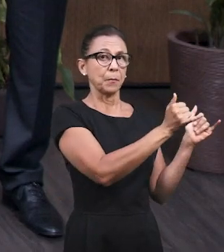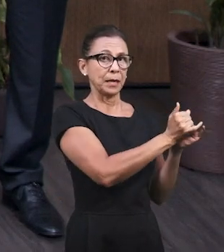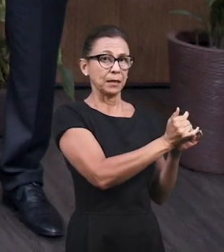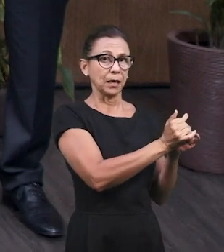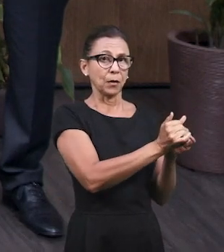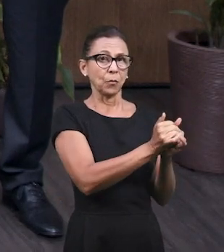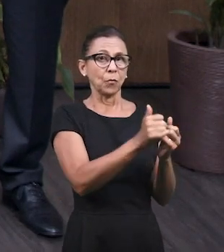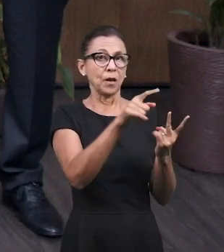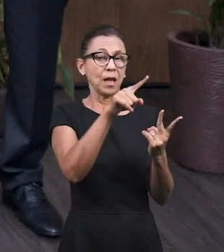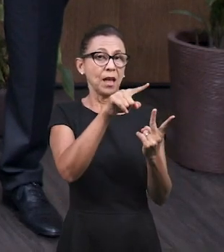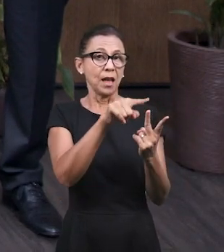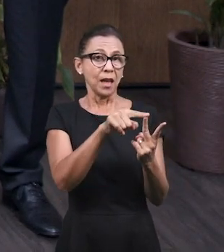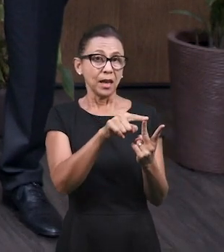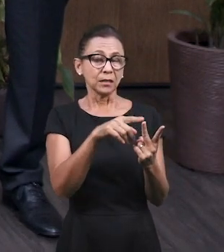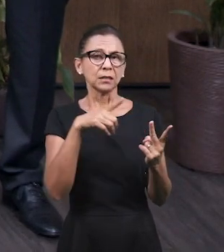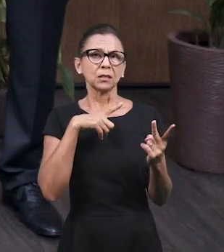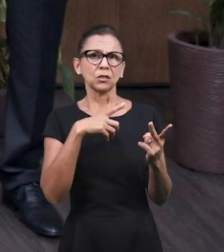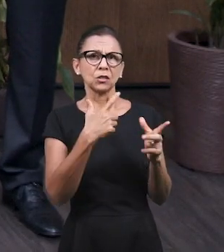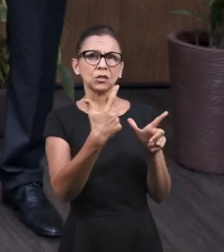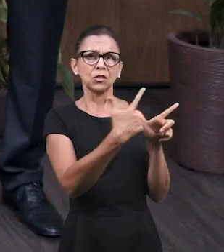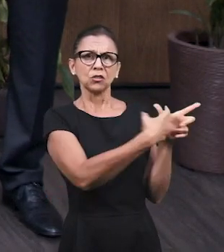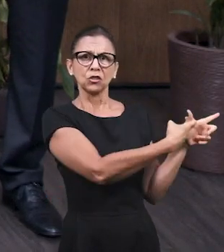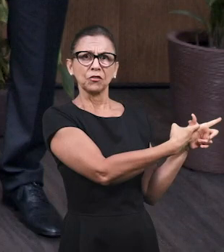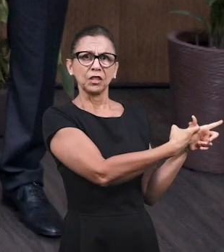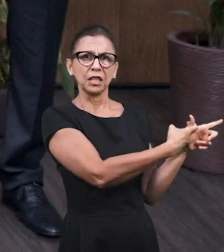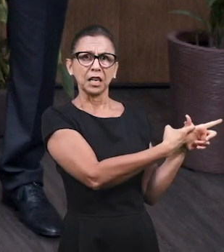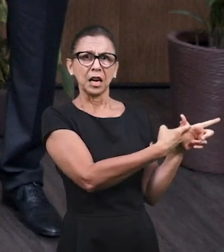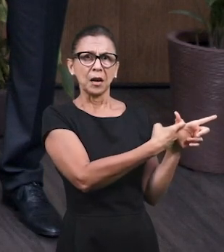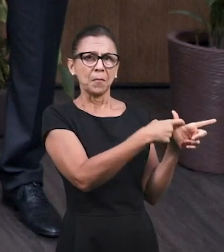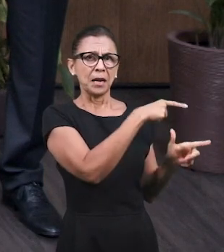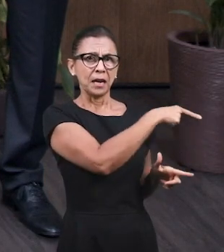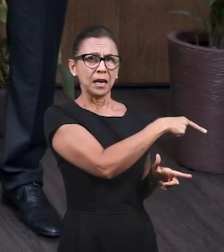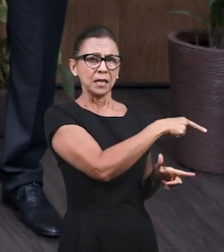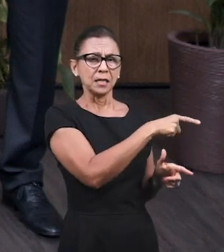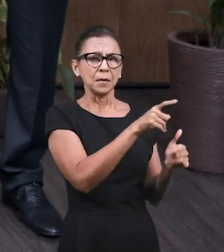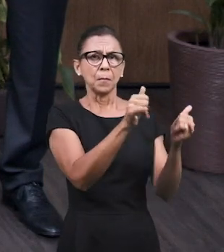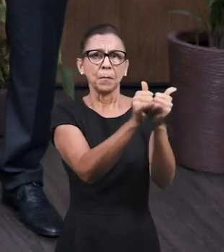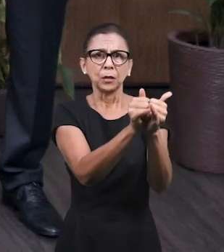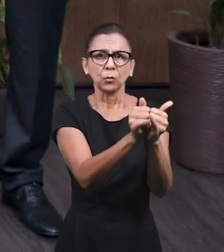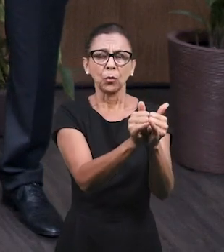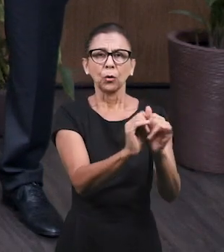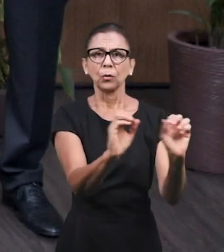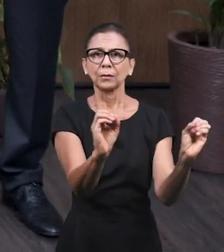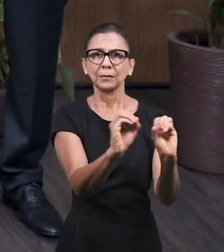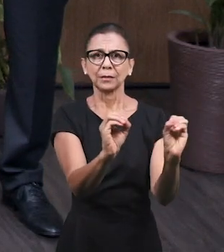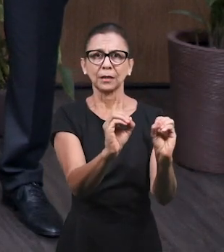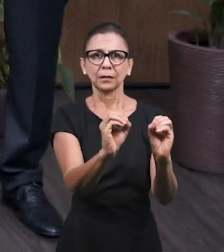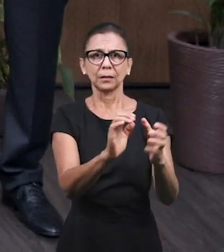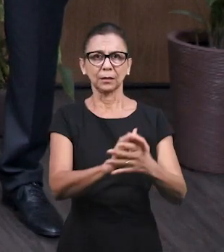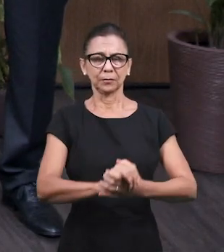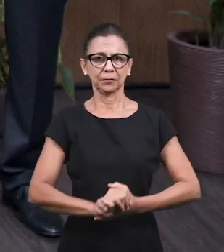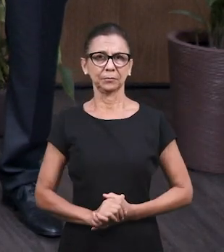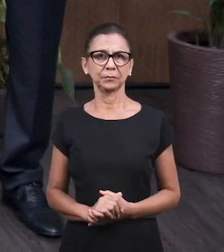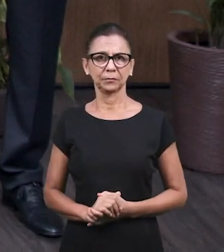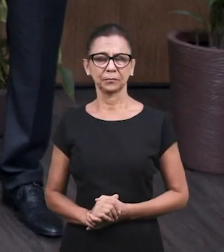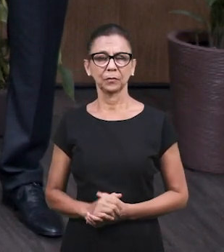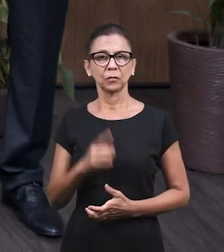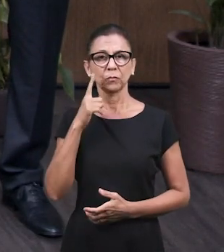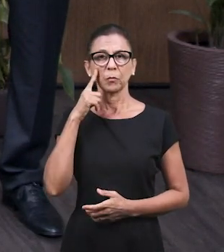compassion, il a pardonné la grande dette. Le deuxième créancier a été sans compassion parce qu'il n'a pas pardonné même pas la